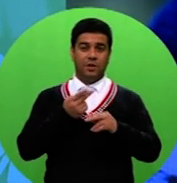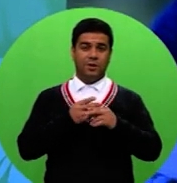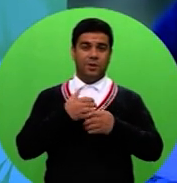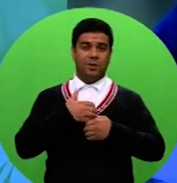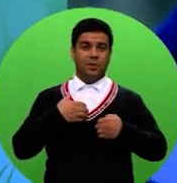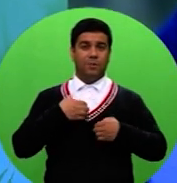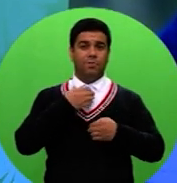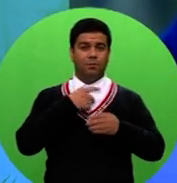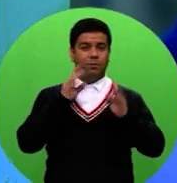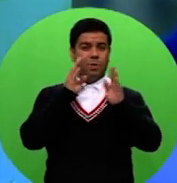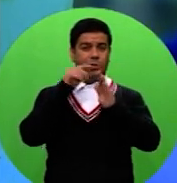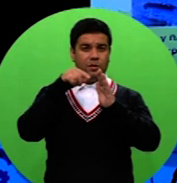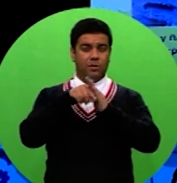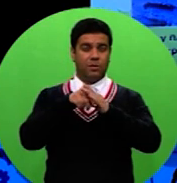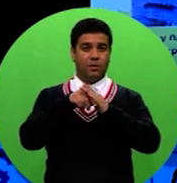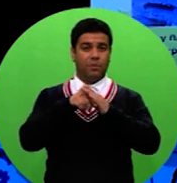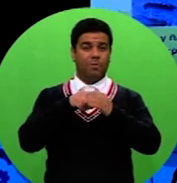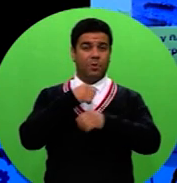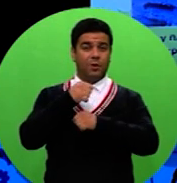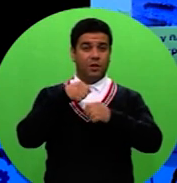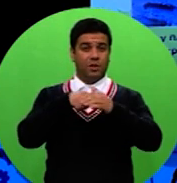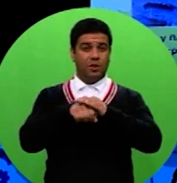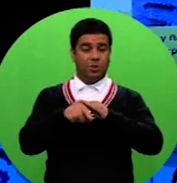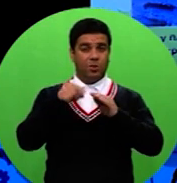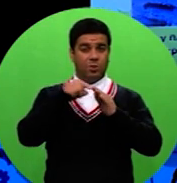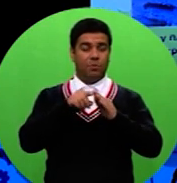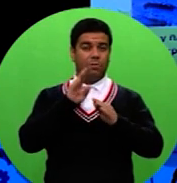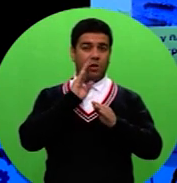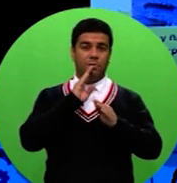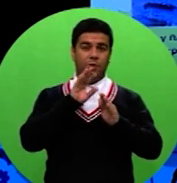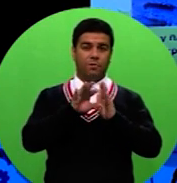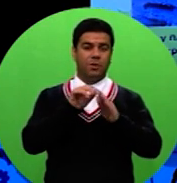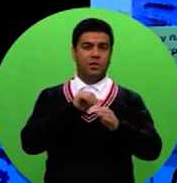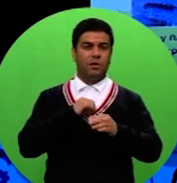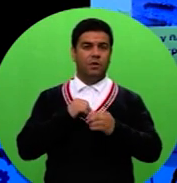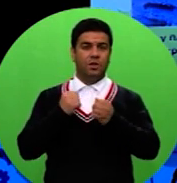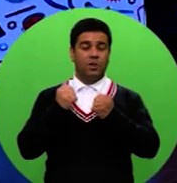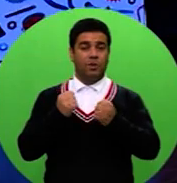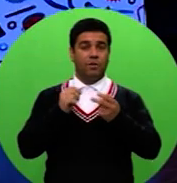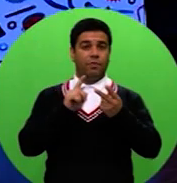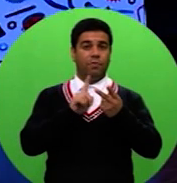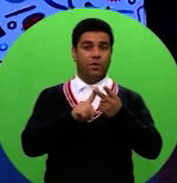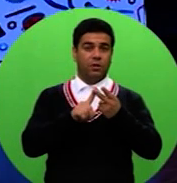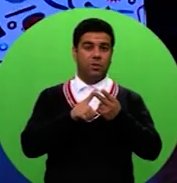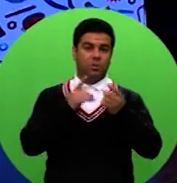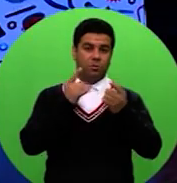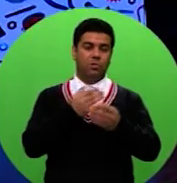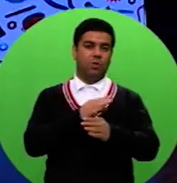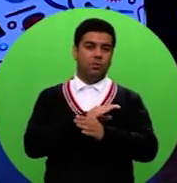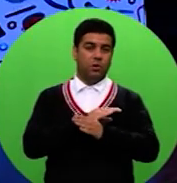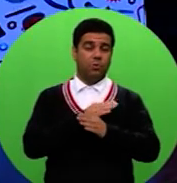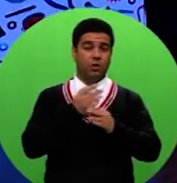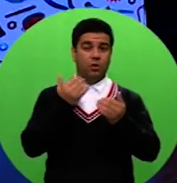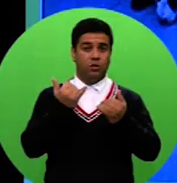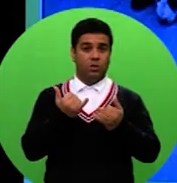Если в дикой природе у мамы панды рождаются 2 малыша, то мама выбирает самого крепкого, а второй, к